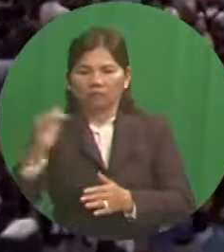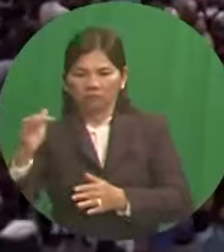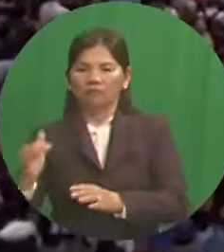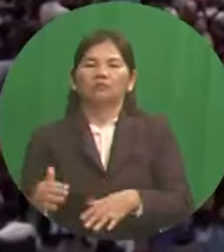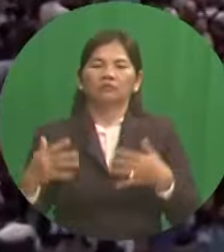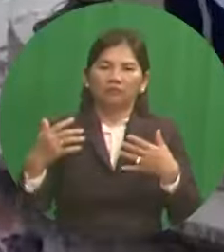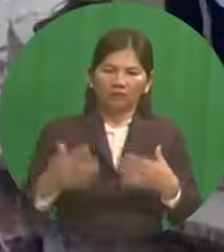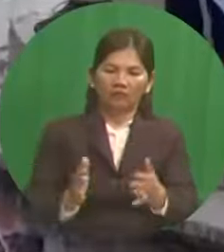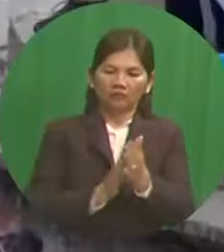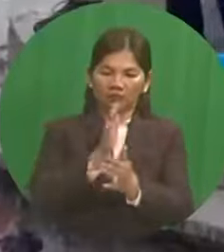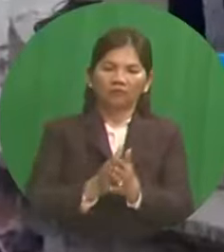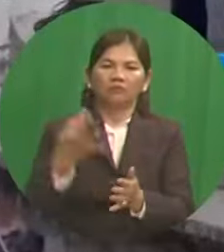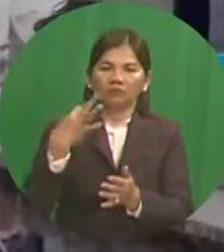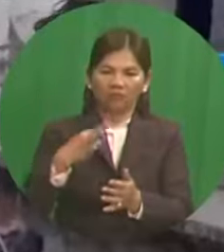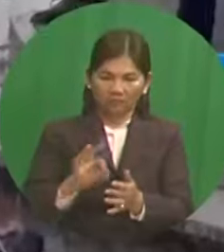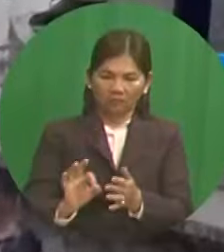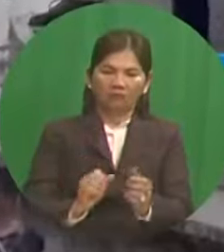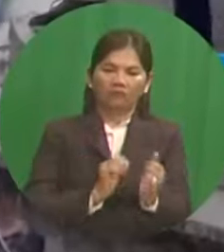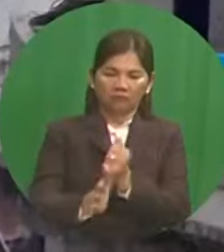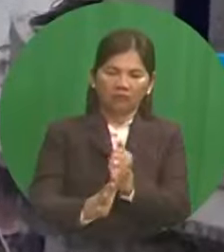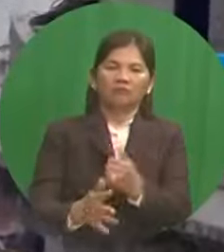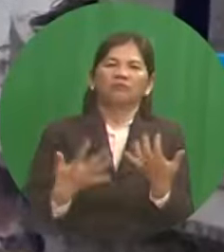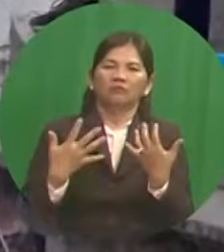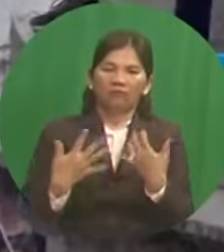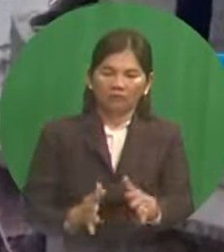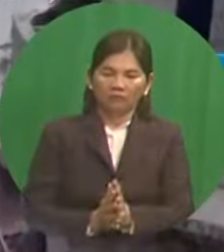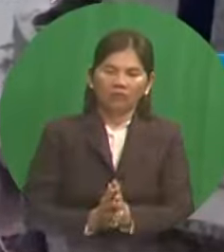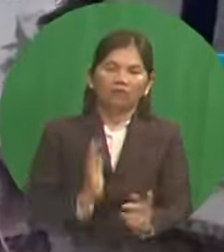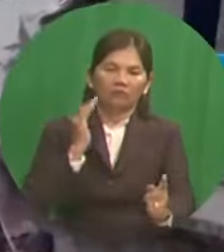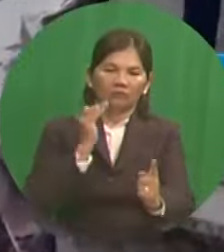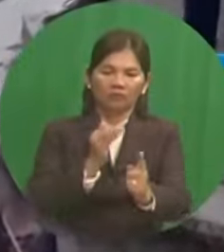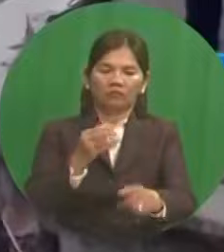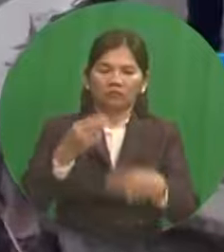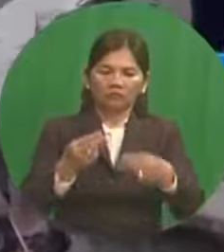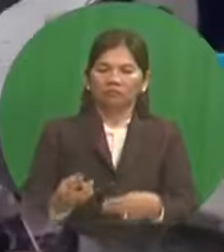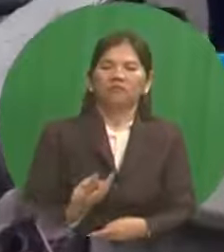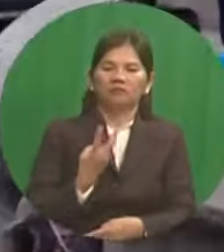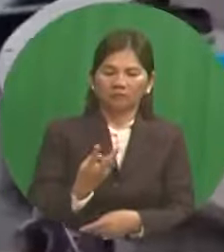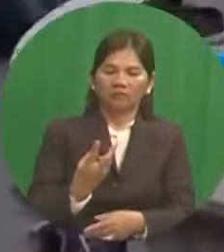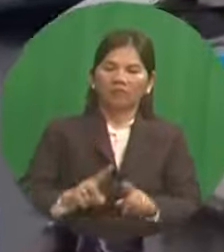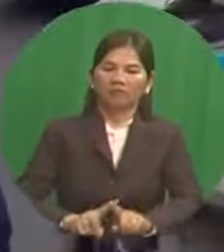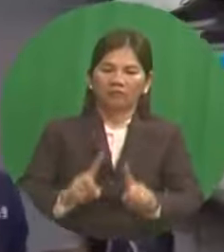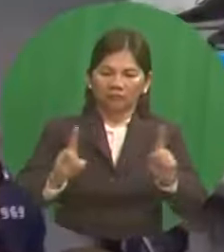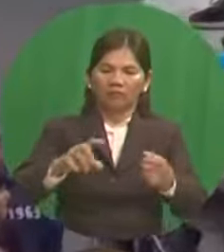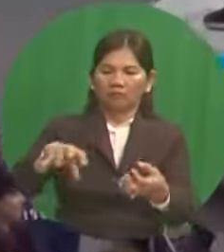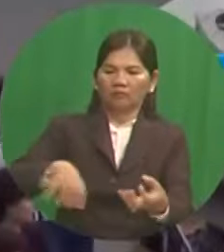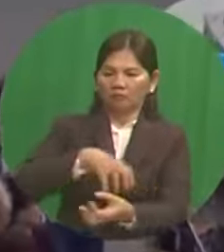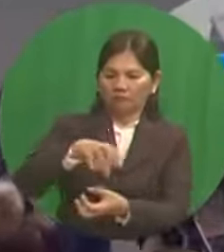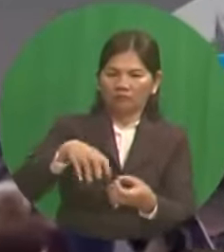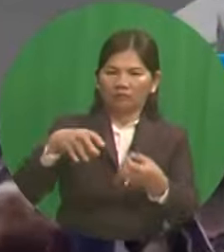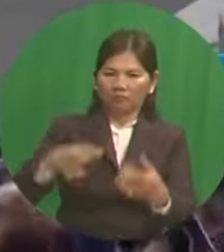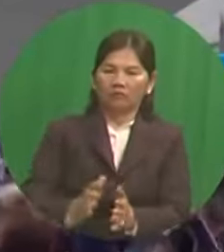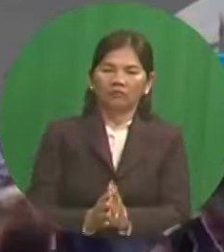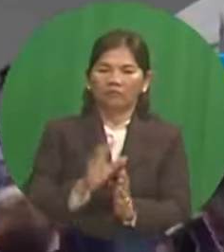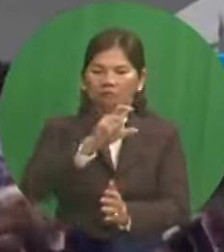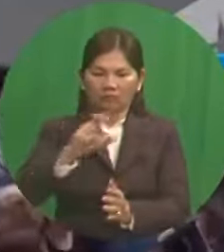បូងគេនៅក្នុងប្រទេសបារាំងចាប់តាំងពីពេលនោះមកដែលសម្ដៅលើសង្គ្រាមលើកលោកទី2ប៉ុន្តែភាពតានតឹងជាមួយនឹ